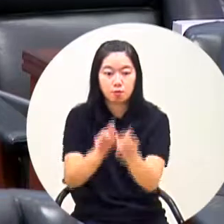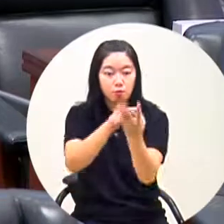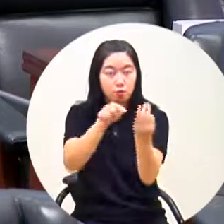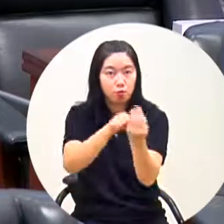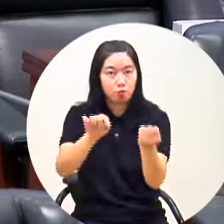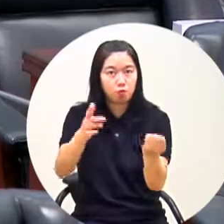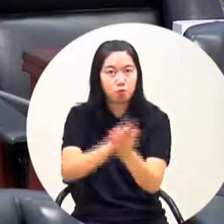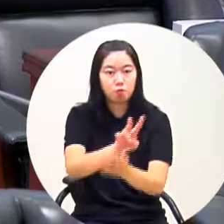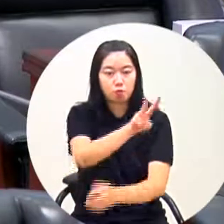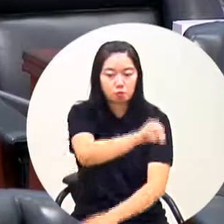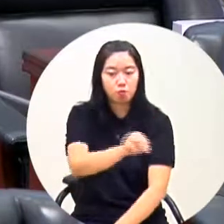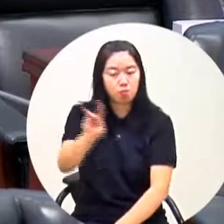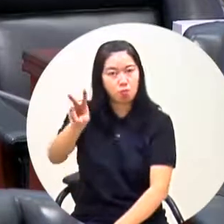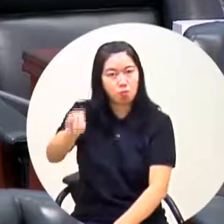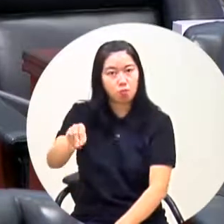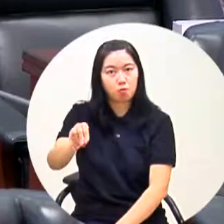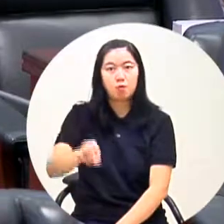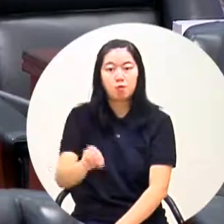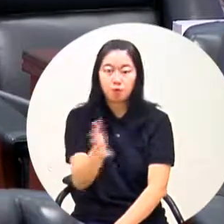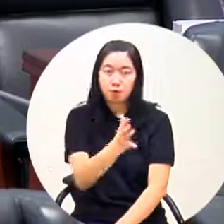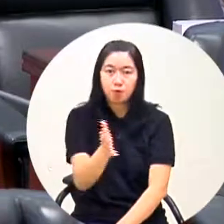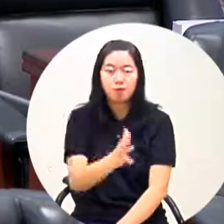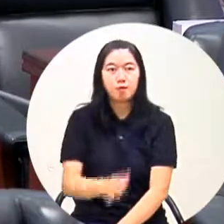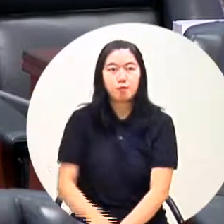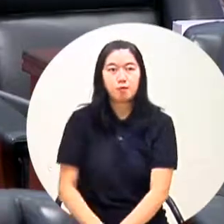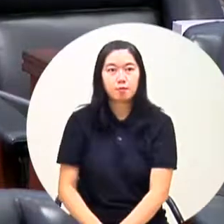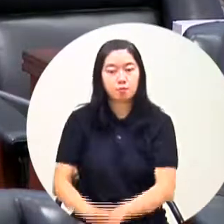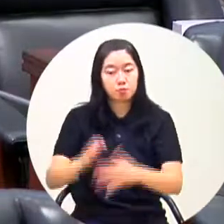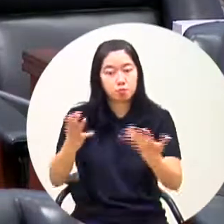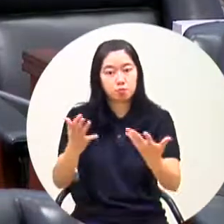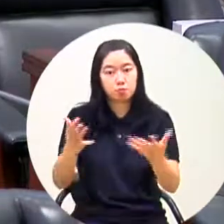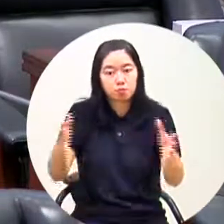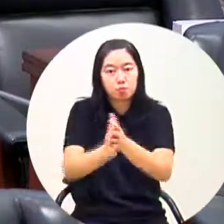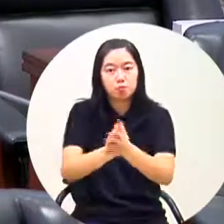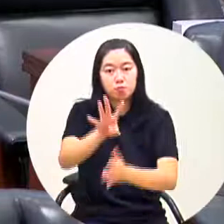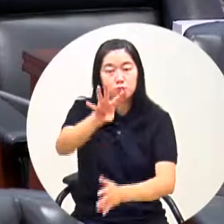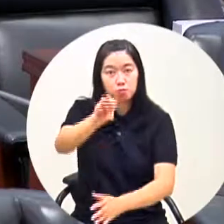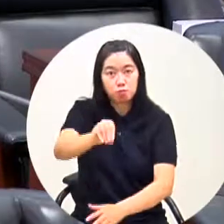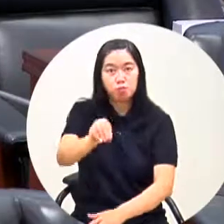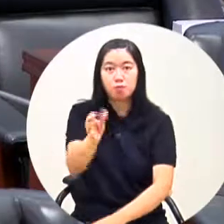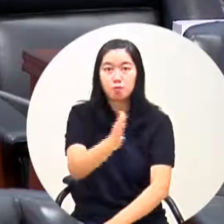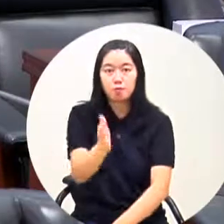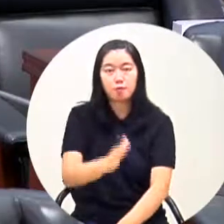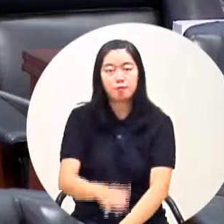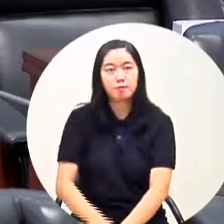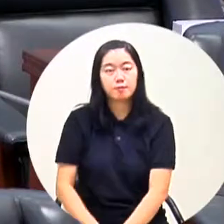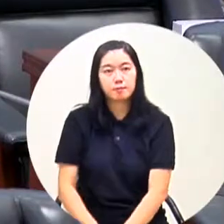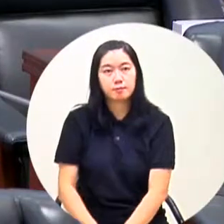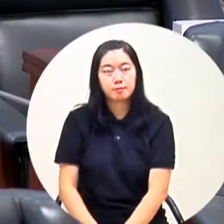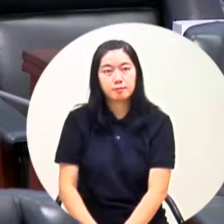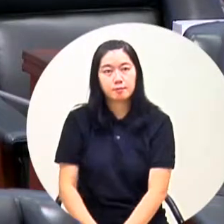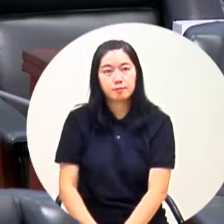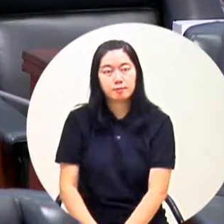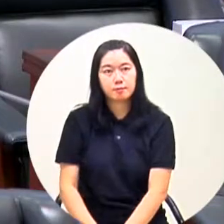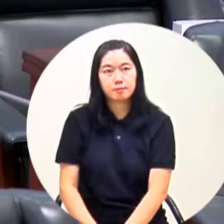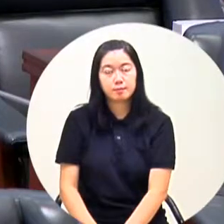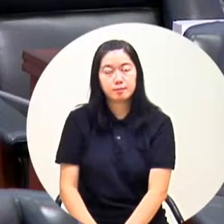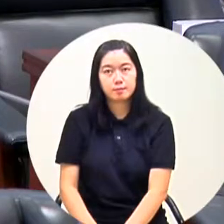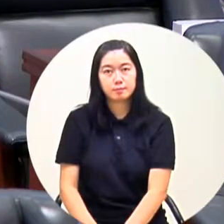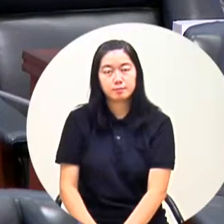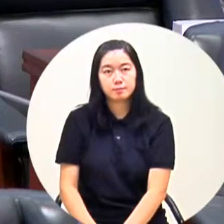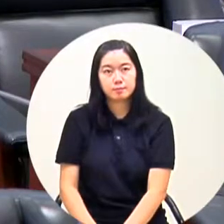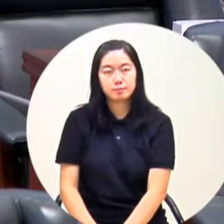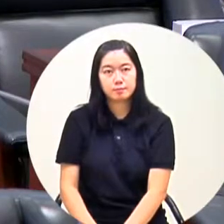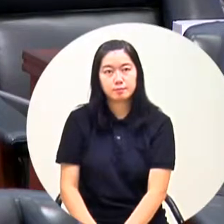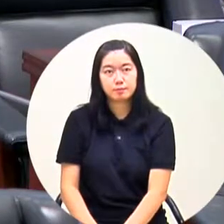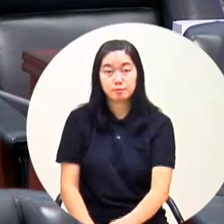为2万只左右啊，那大概就4万只嘛。那一个那一只鸡差不多